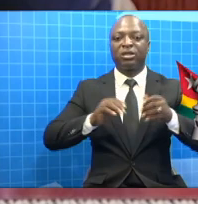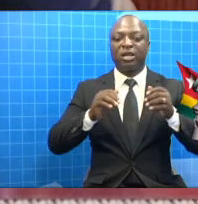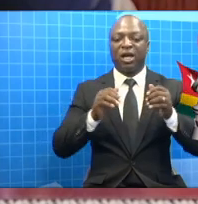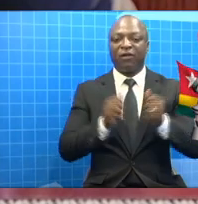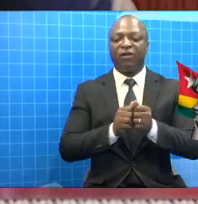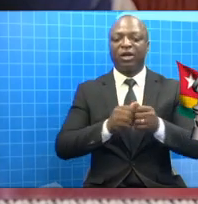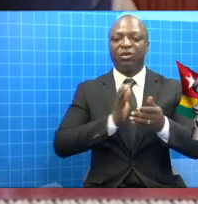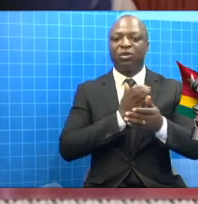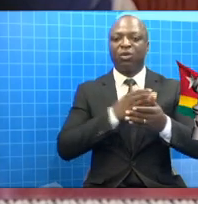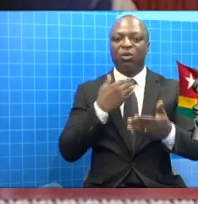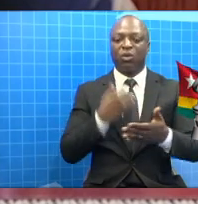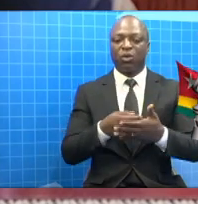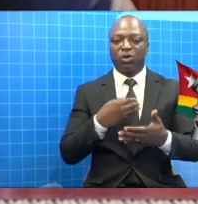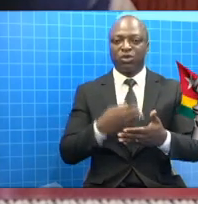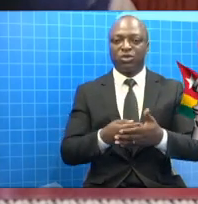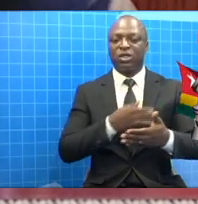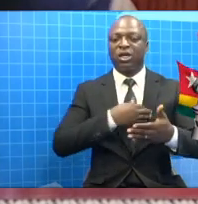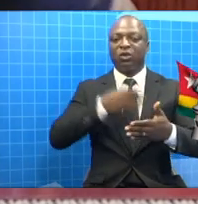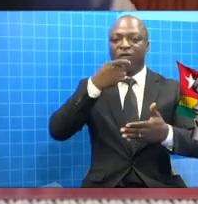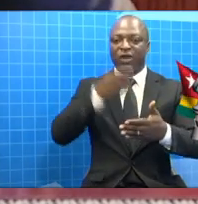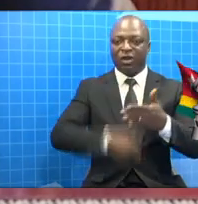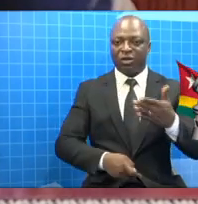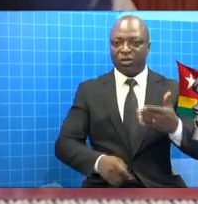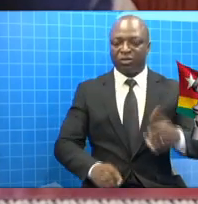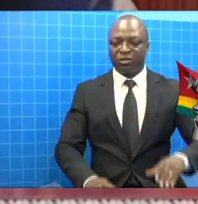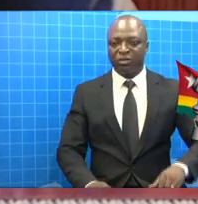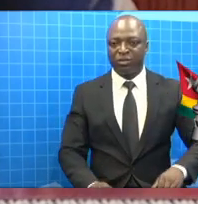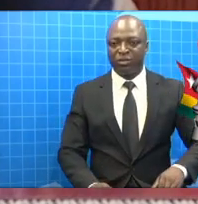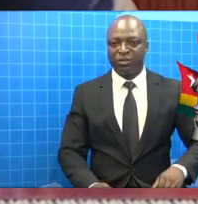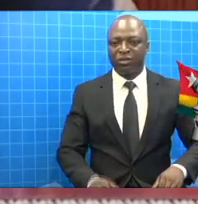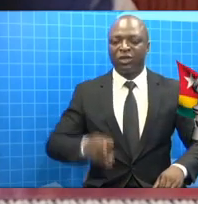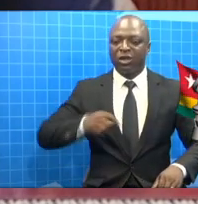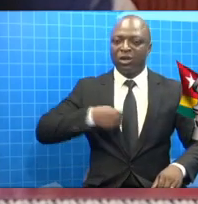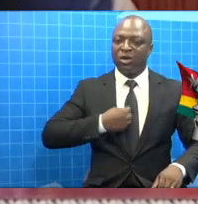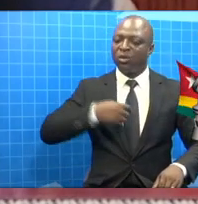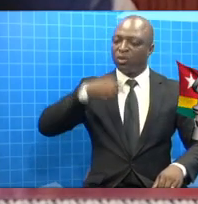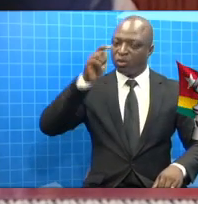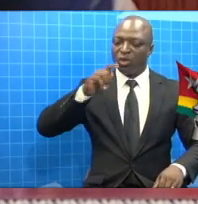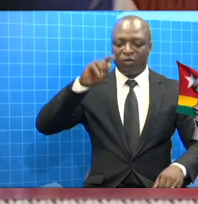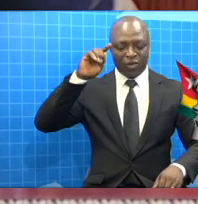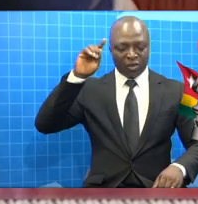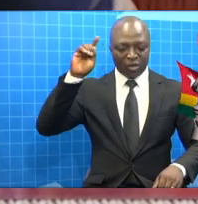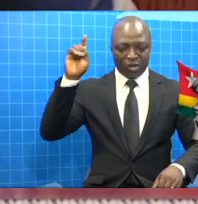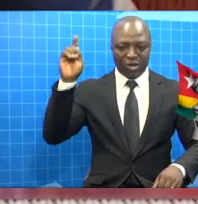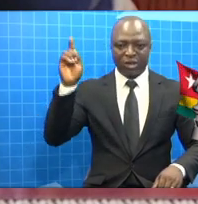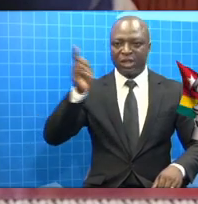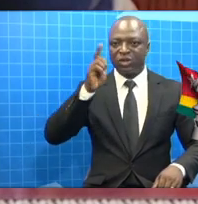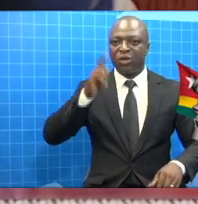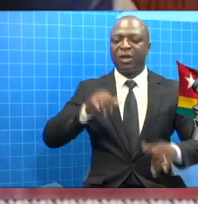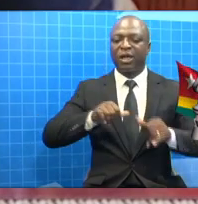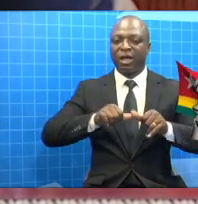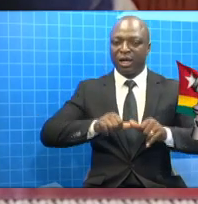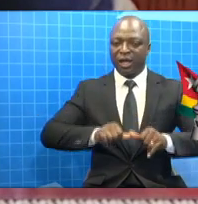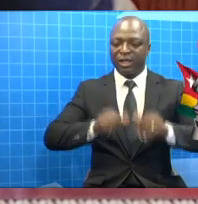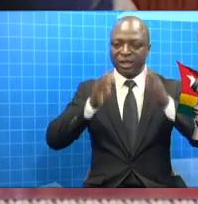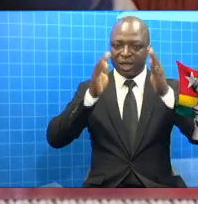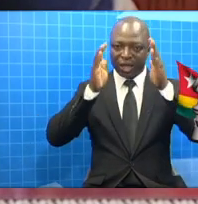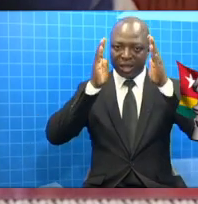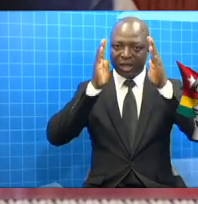nos ressources et nos valeurs. Nous devons désormais rester